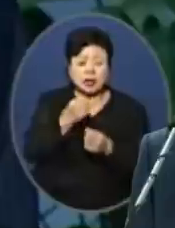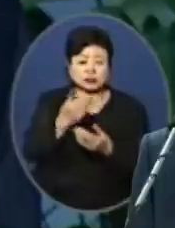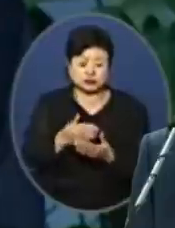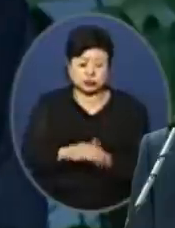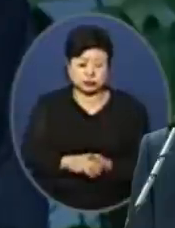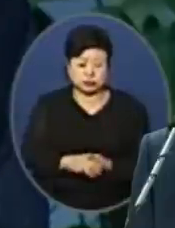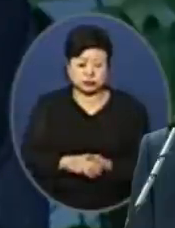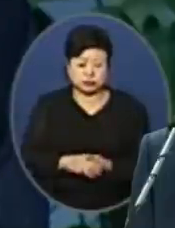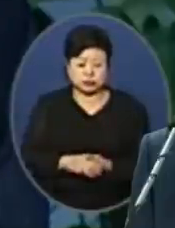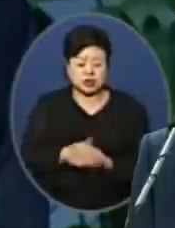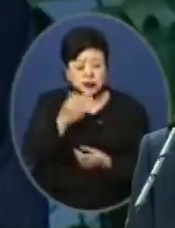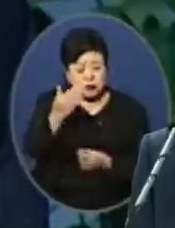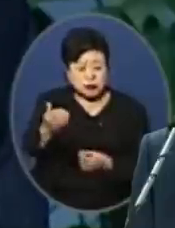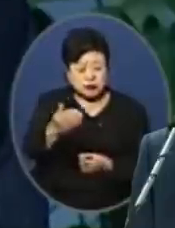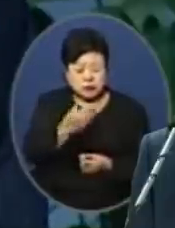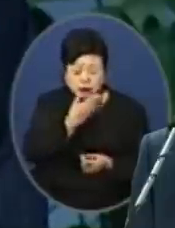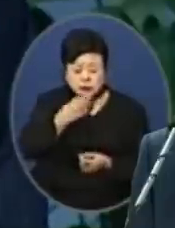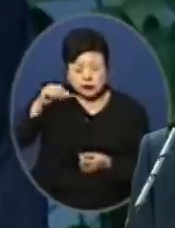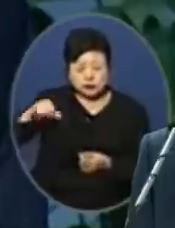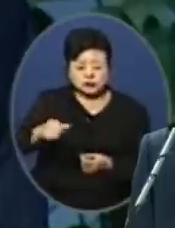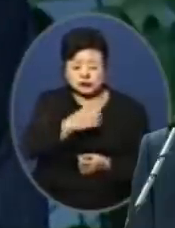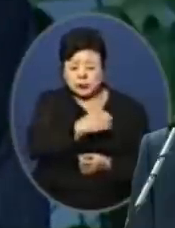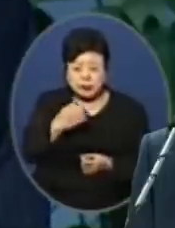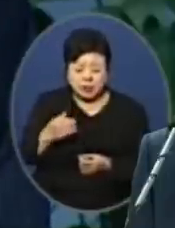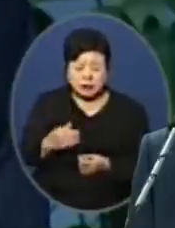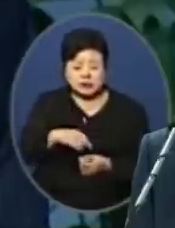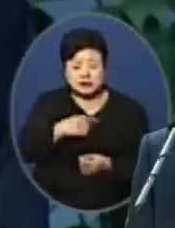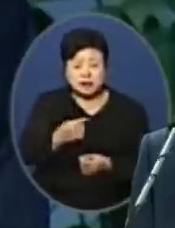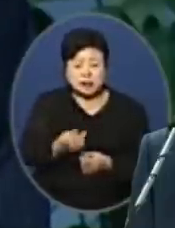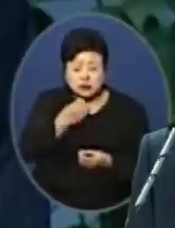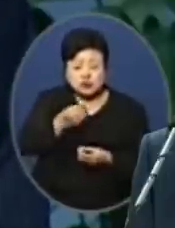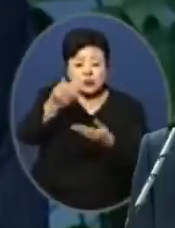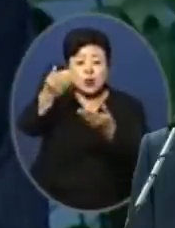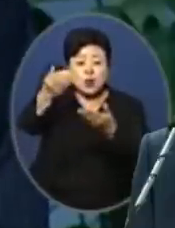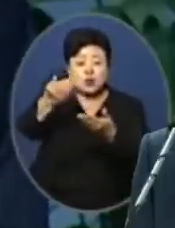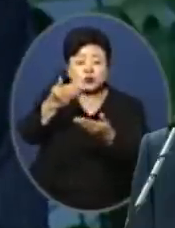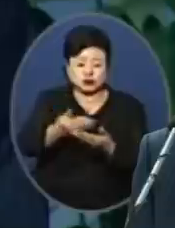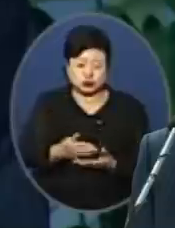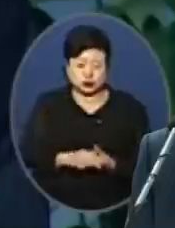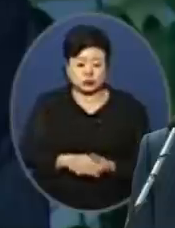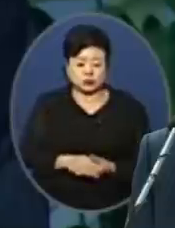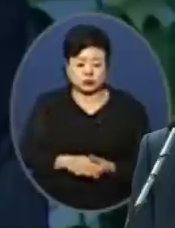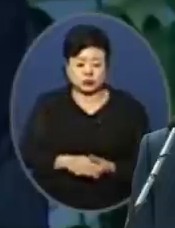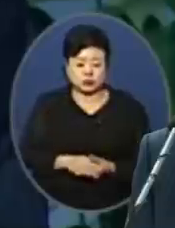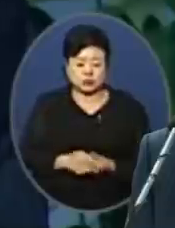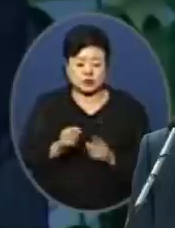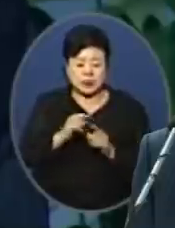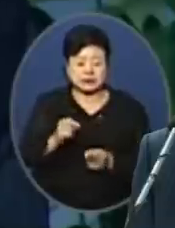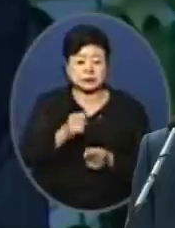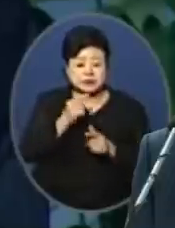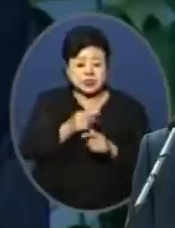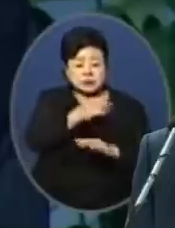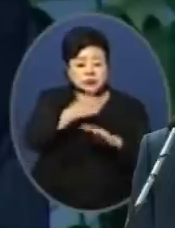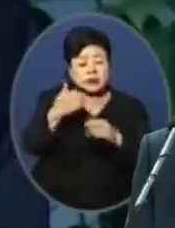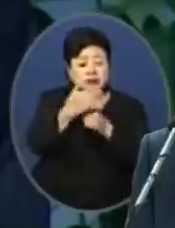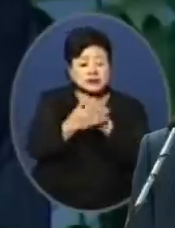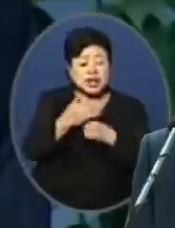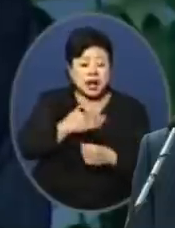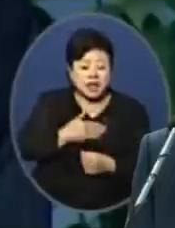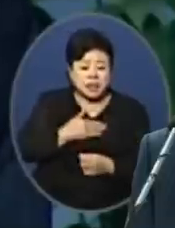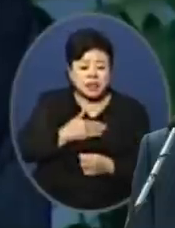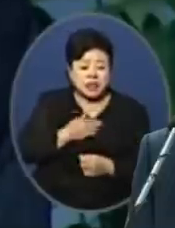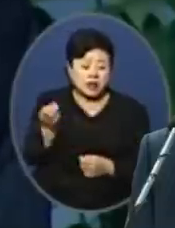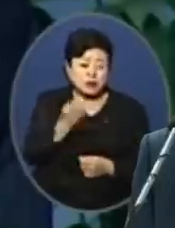주시고 여러분의 저주를 담당하시고 자기의 축복을 주시고 성경에 예수 그리스도의 은혜를 내게 하느니와